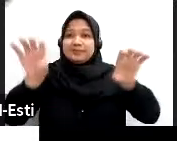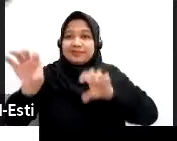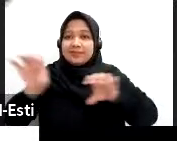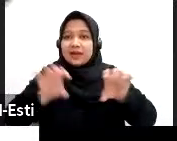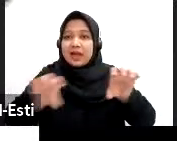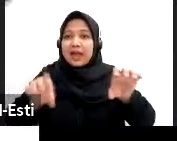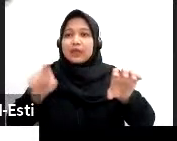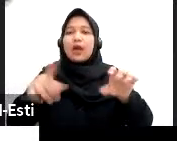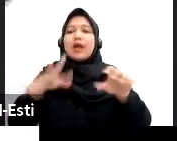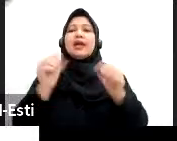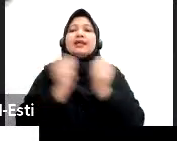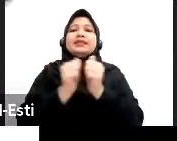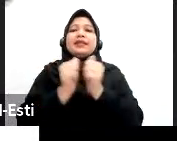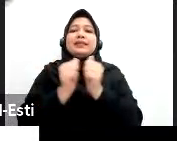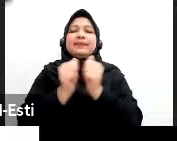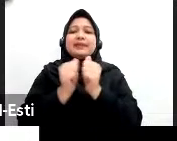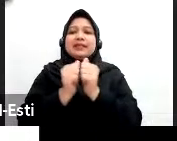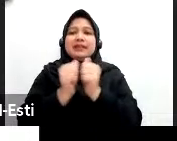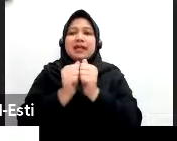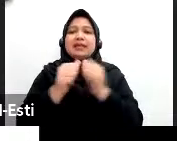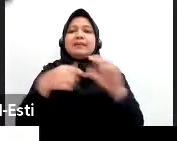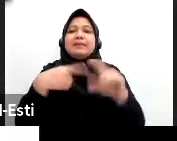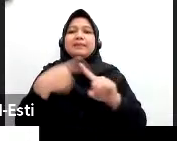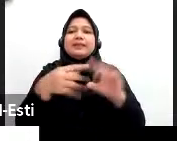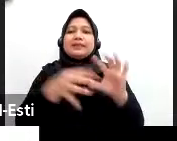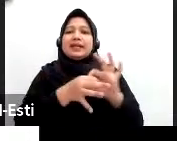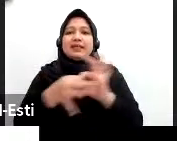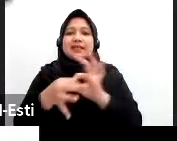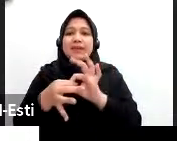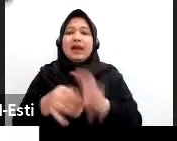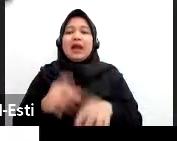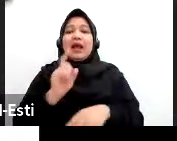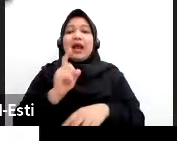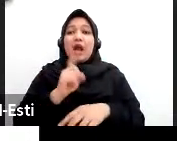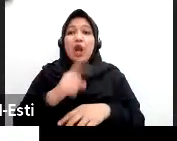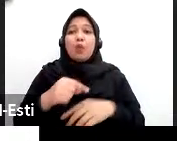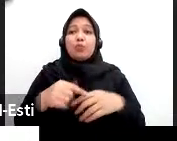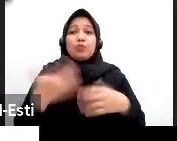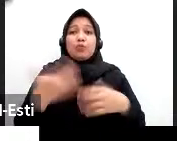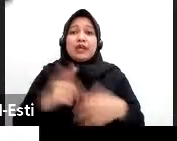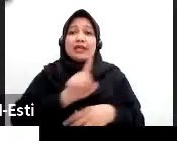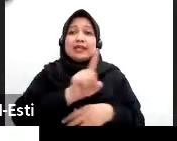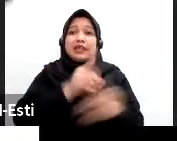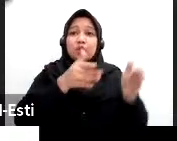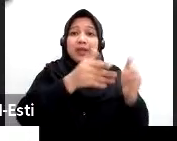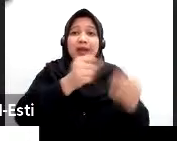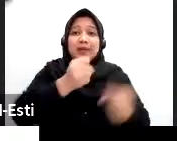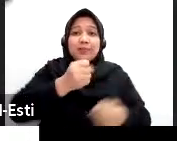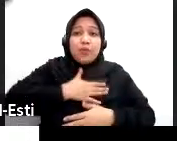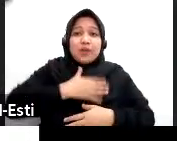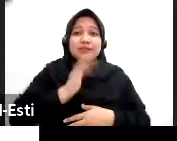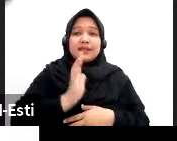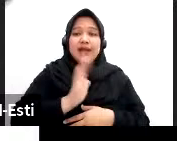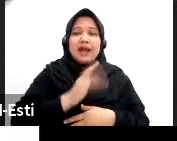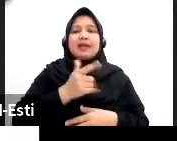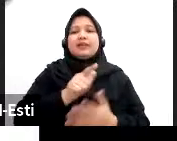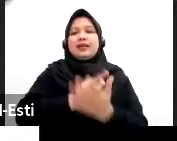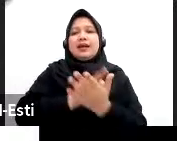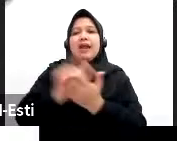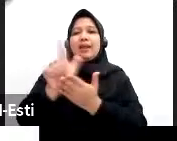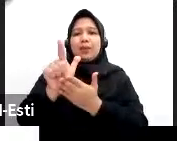perjanjian bitubi dan bekerjasama ya Dan apabila ada salah satu pihak yang tidak puas maka bisa mendengarkan